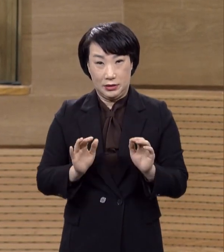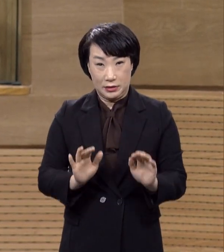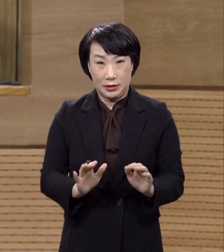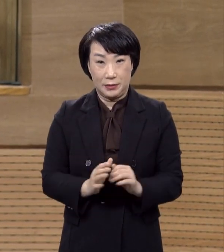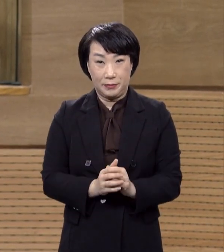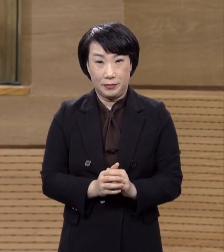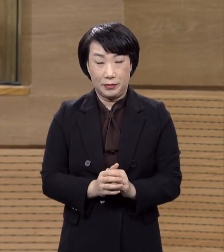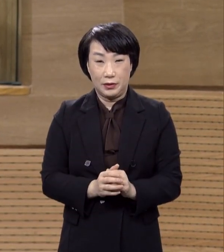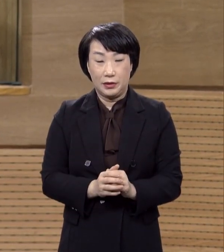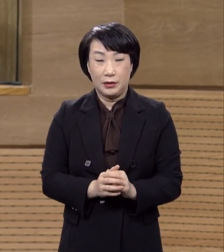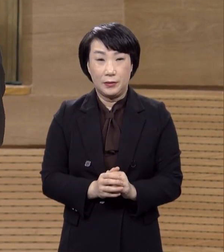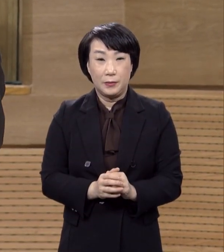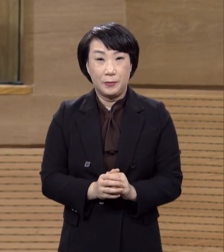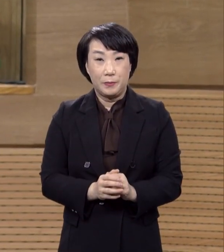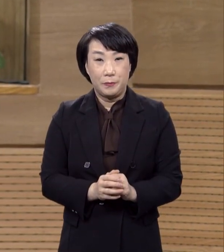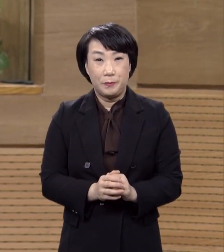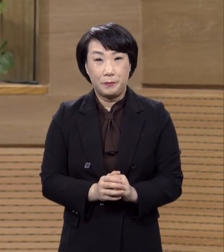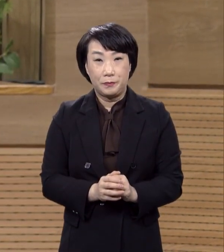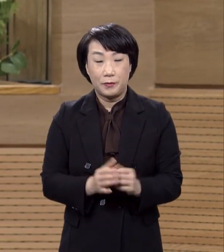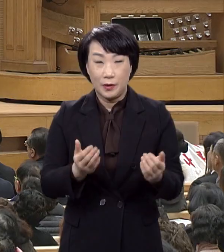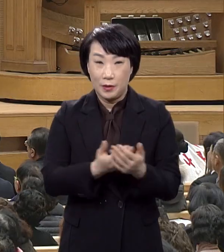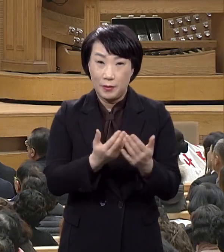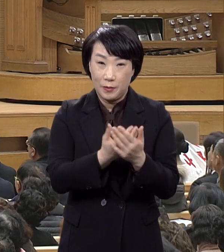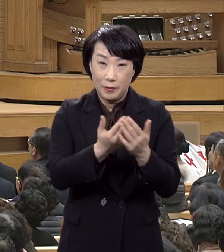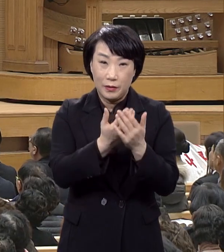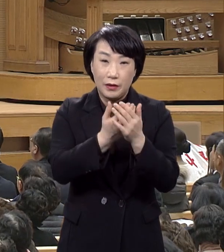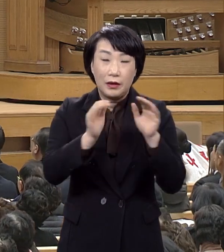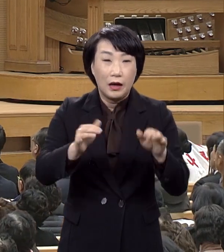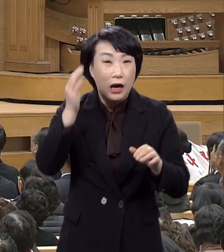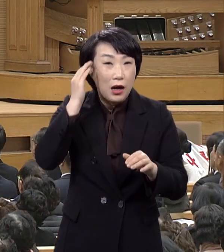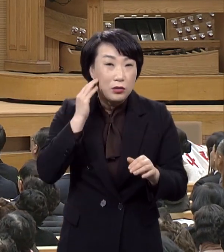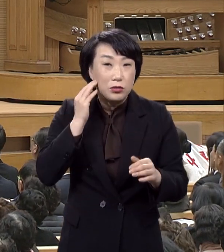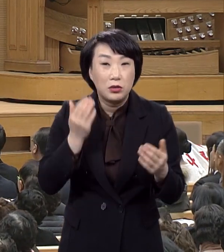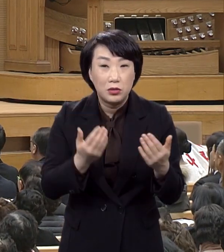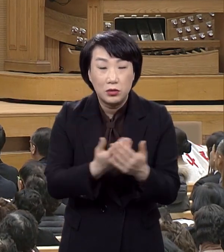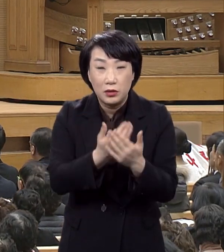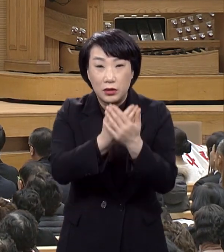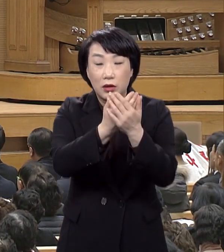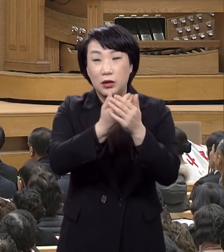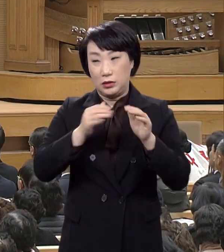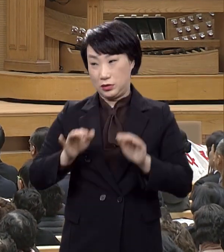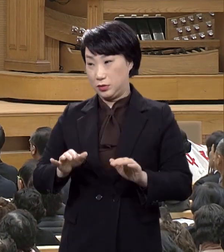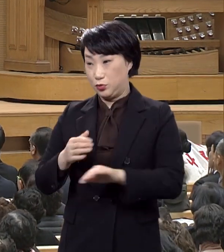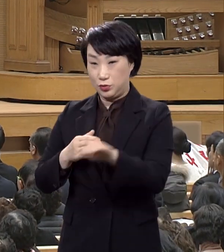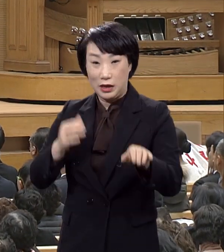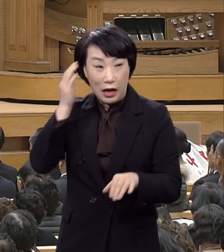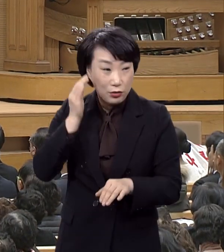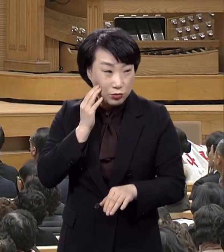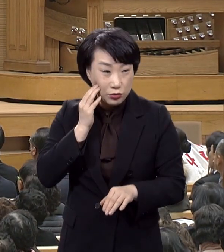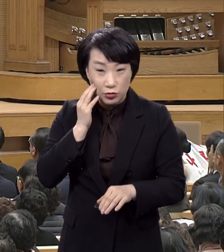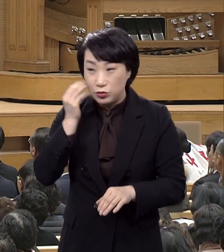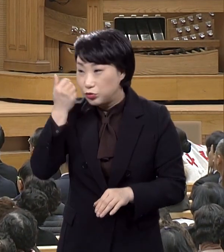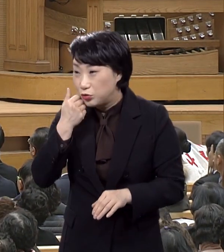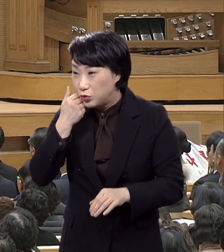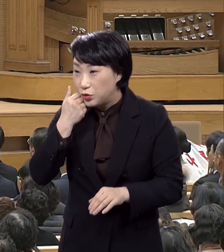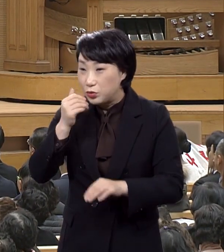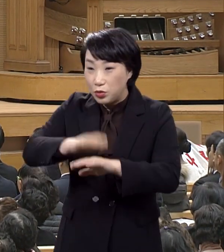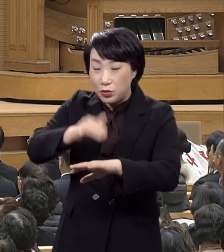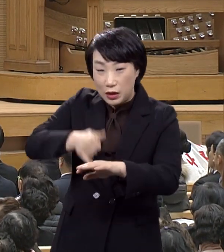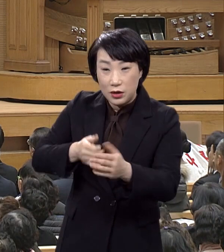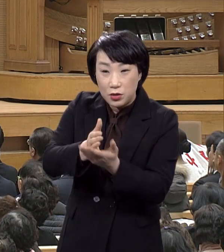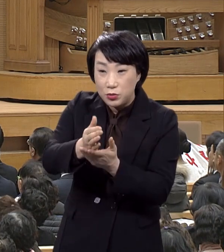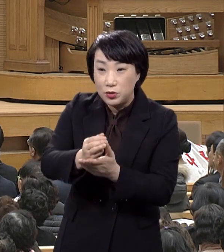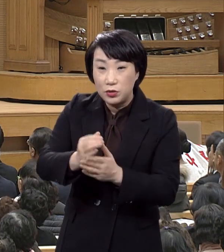이제 점점 우리나라가 발전해가면서 지금 우리나라 보고 누가 농업국가라고